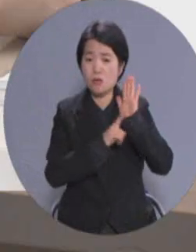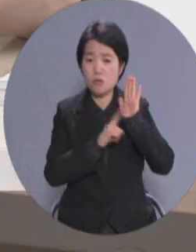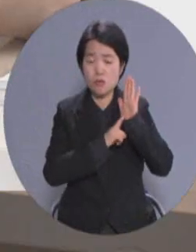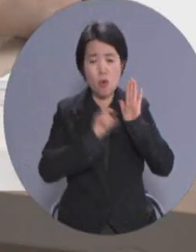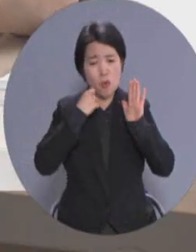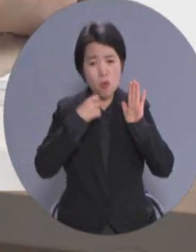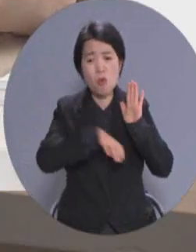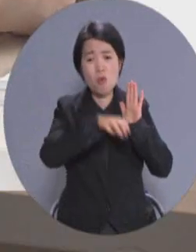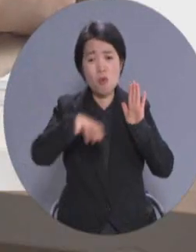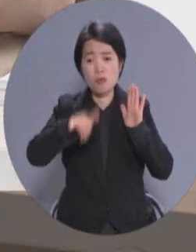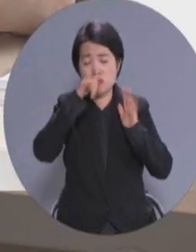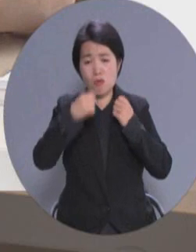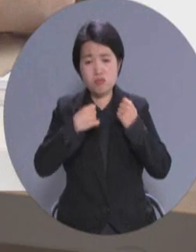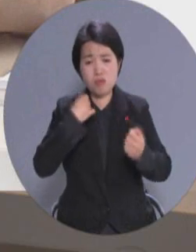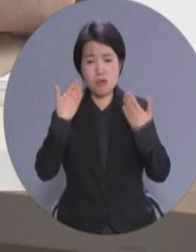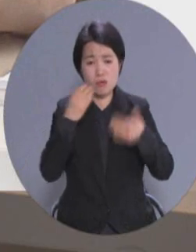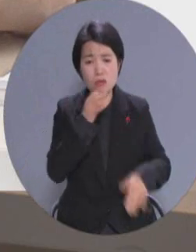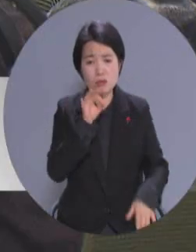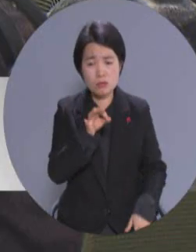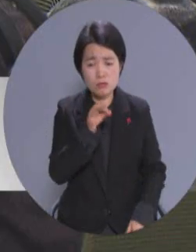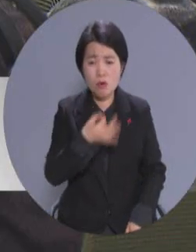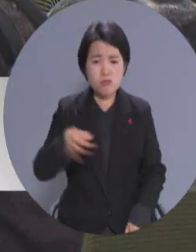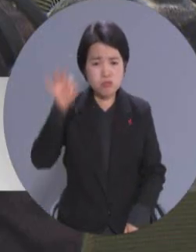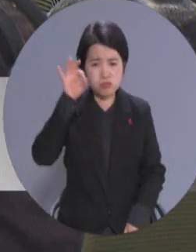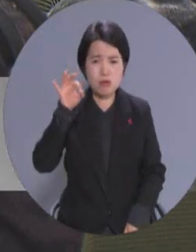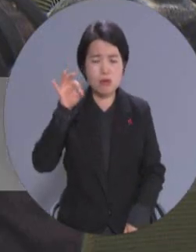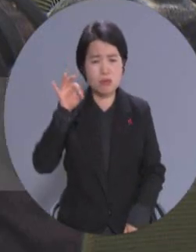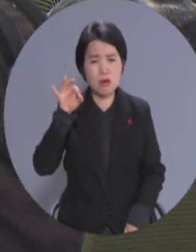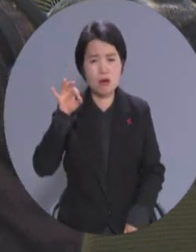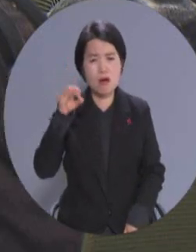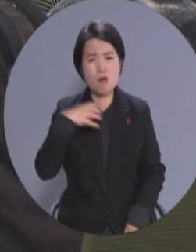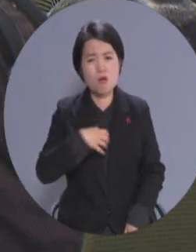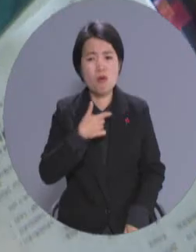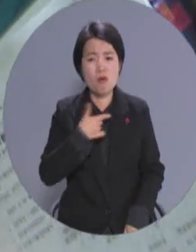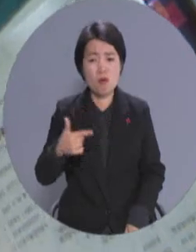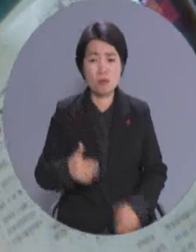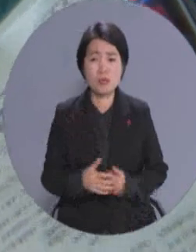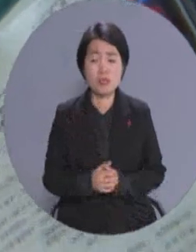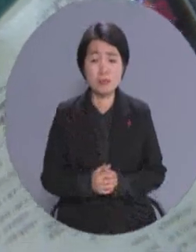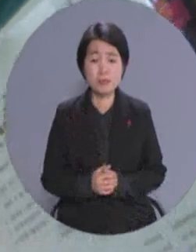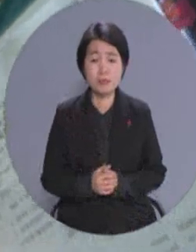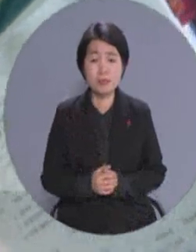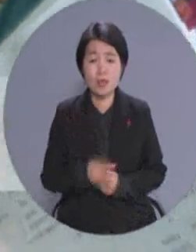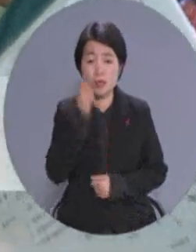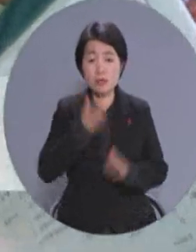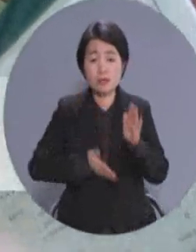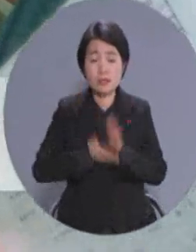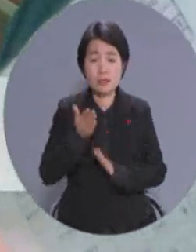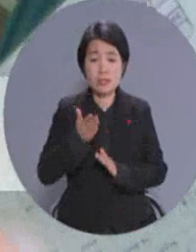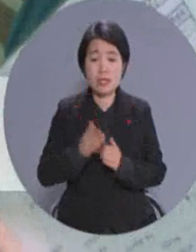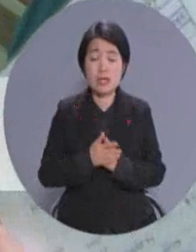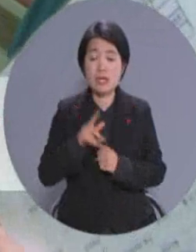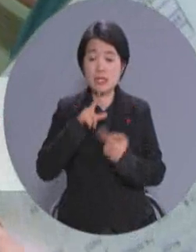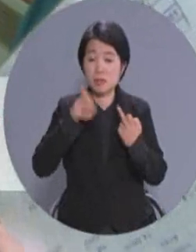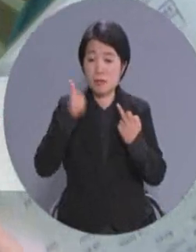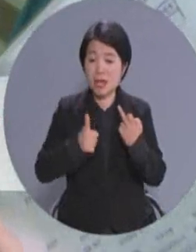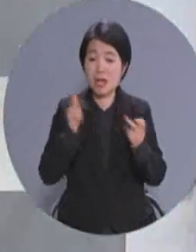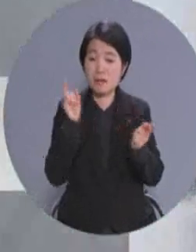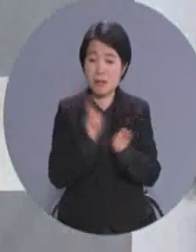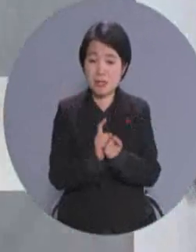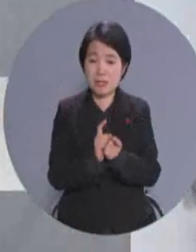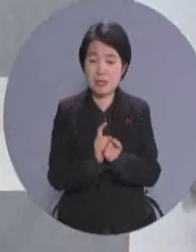어려움을 겪으면서 등록금 인상에 대한 고민도 깊어지고 있습니다 여수시가 연말 연시를 맞아 화재